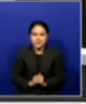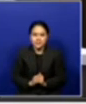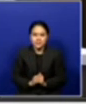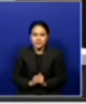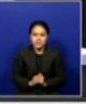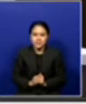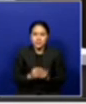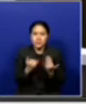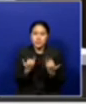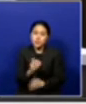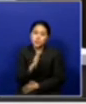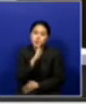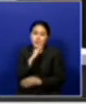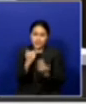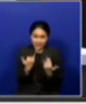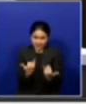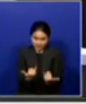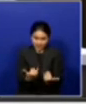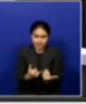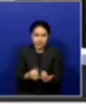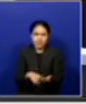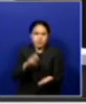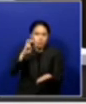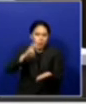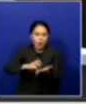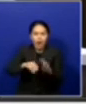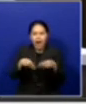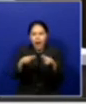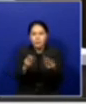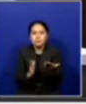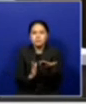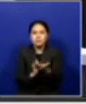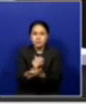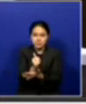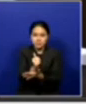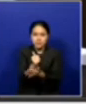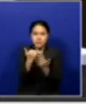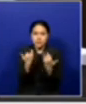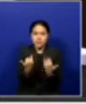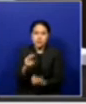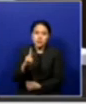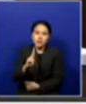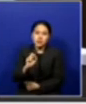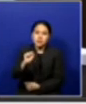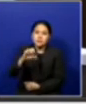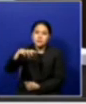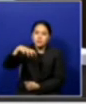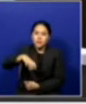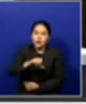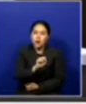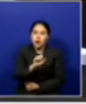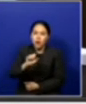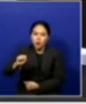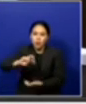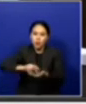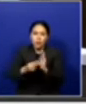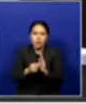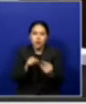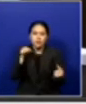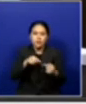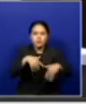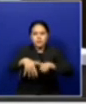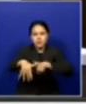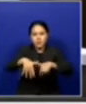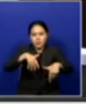าสภาแห่งนี้อนุมัตินะครับท่านท่านสภาของเราจะเป็นสภาที่มาจากการเลือกตั้งของพี่น้องประชาชน